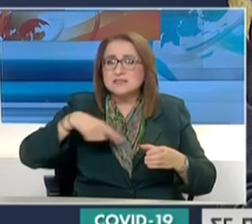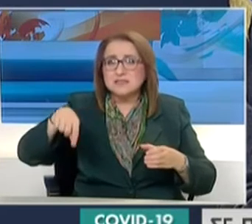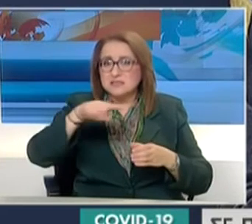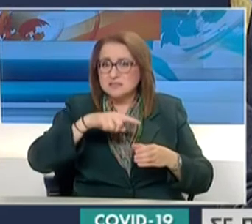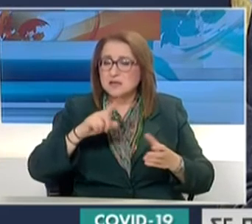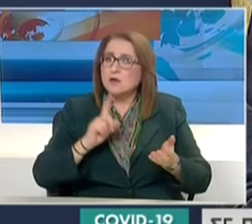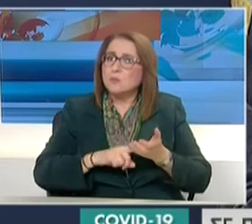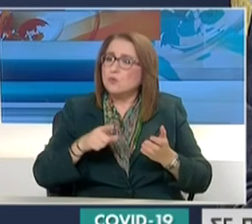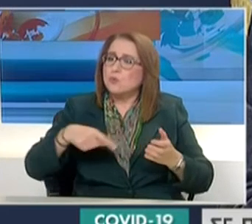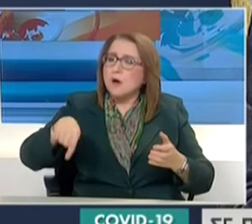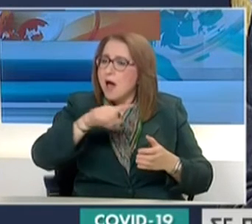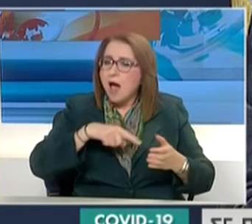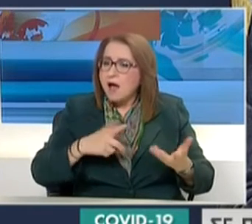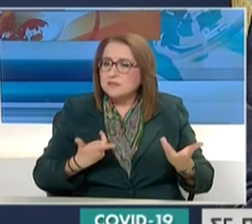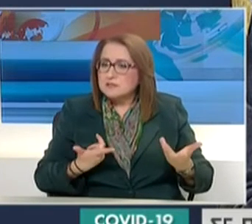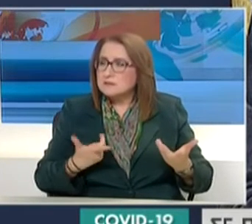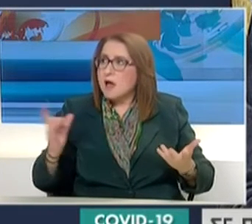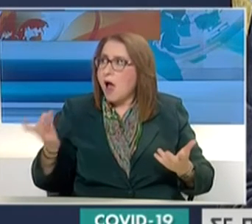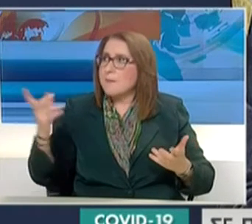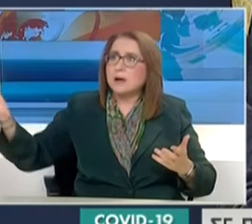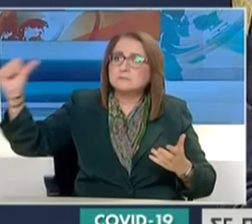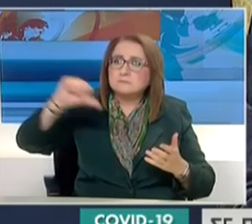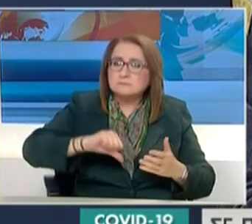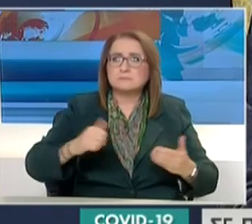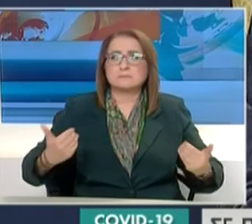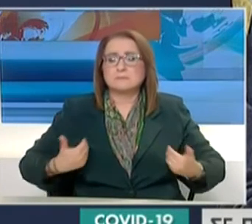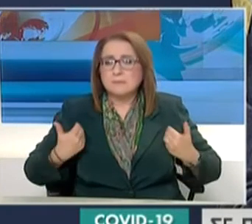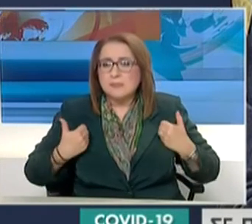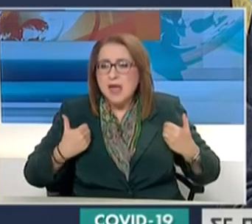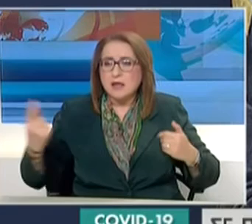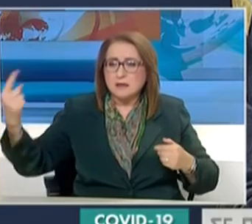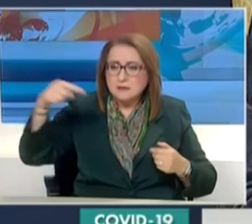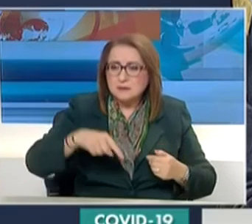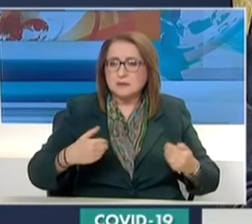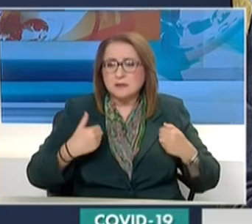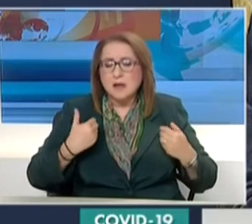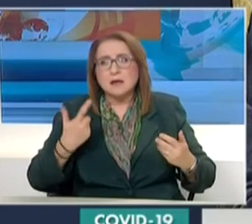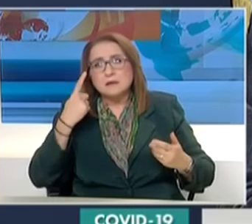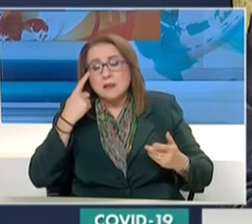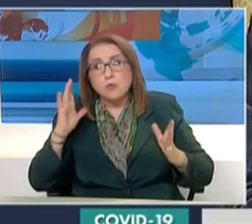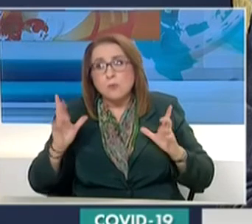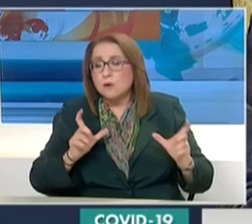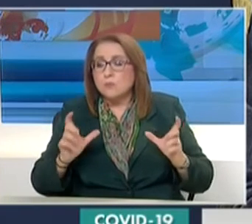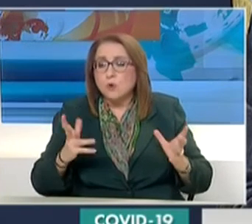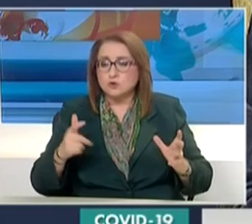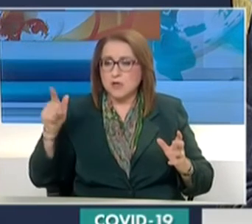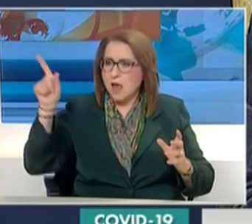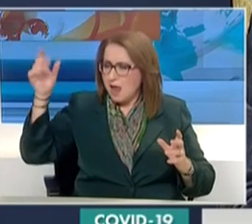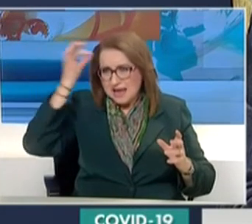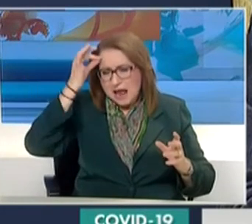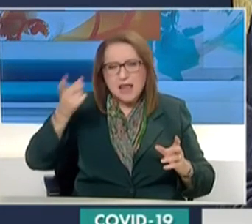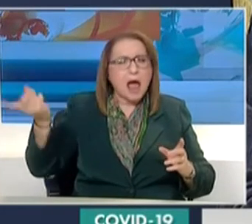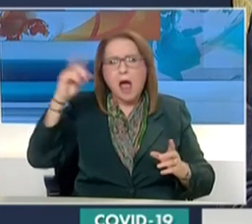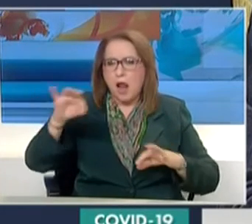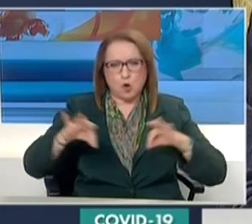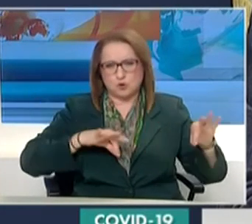προσεγγιστούν από τους επιστρέφοντες νεαρούς στην πατρίδα μας. Μια χώρα η οποία έχει μια στρατηγική εντελώς διαφορετική από τη δικιά μας, που